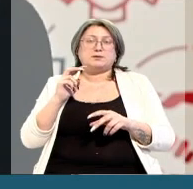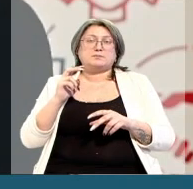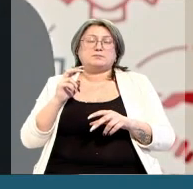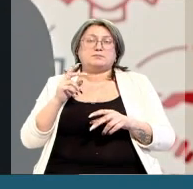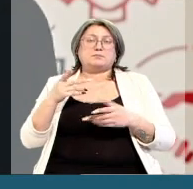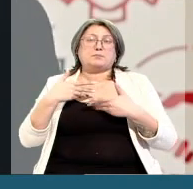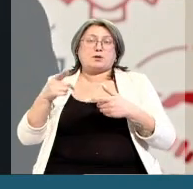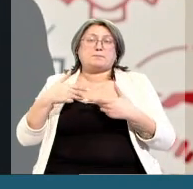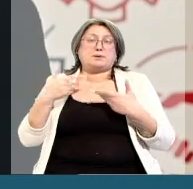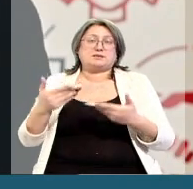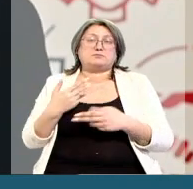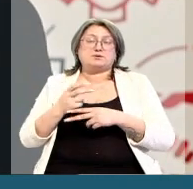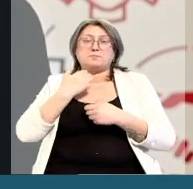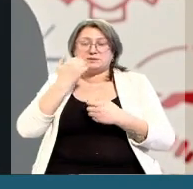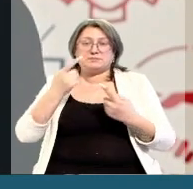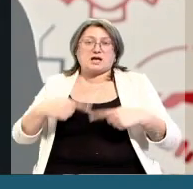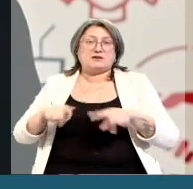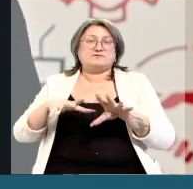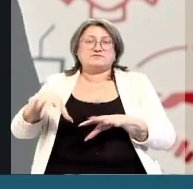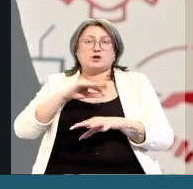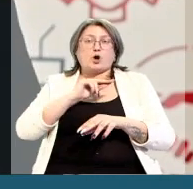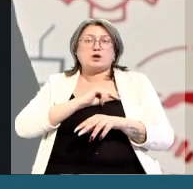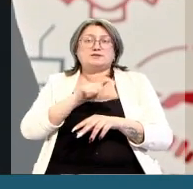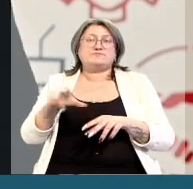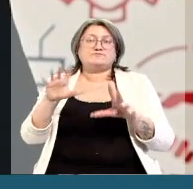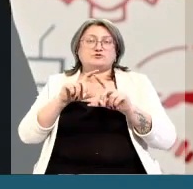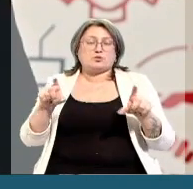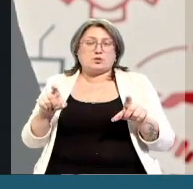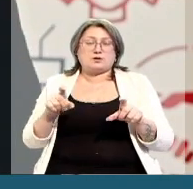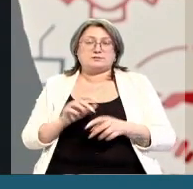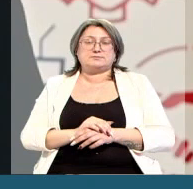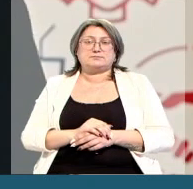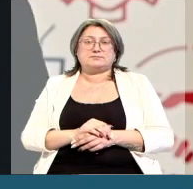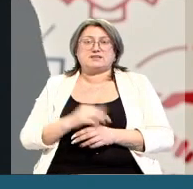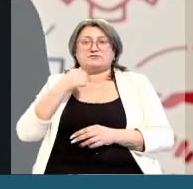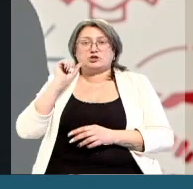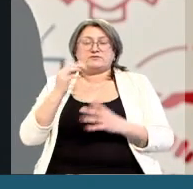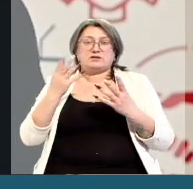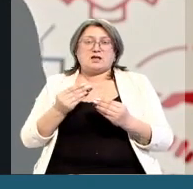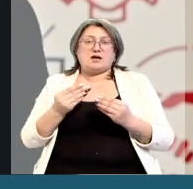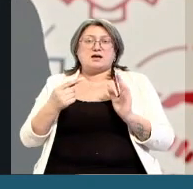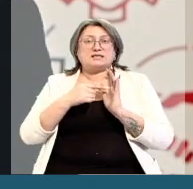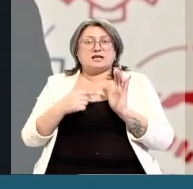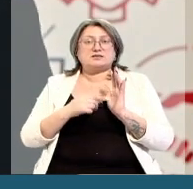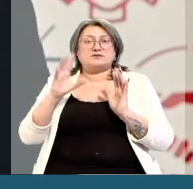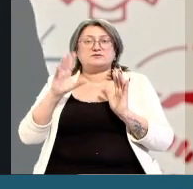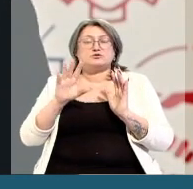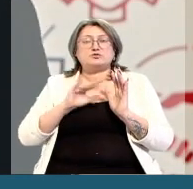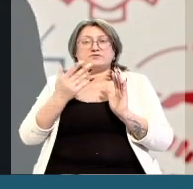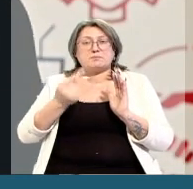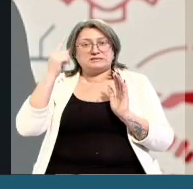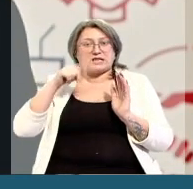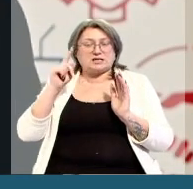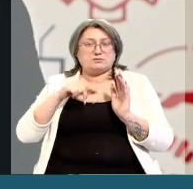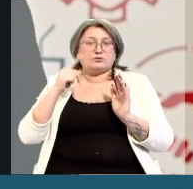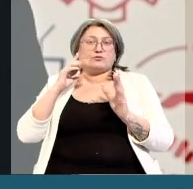бастамасының арқасында міне біз келіп қалдық. Мектептің ұжымына алғысымыз шексіз. Кешеден бері бар білгенін